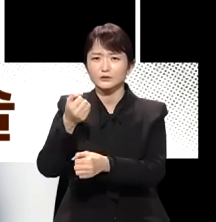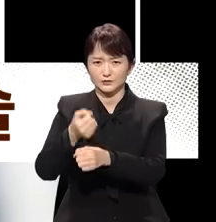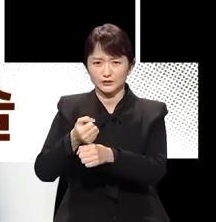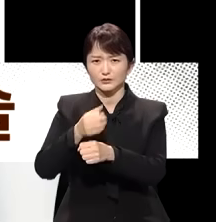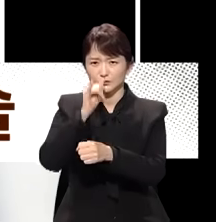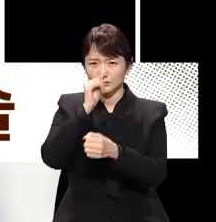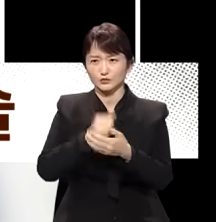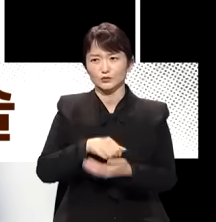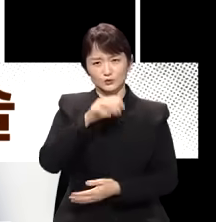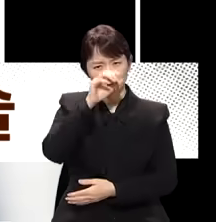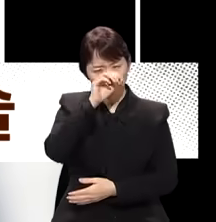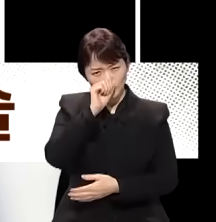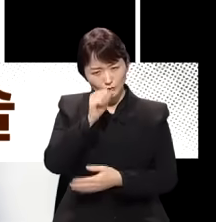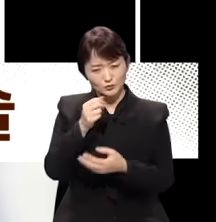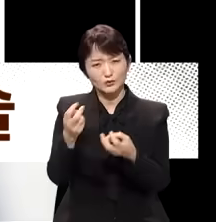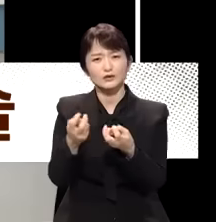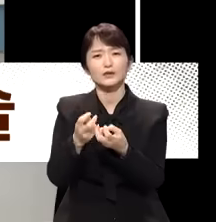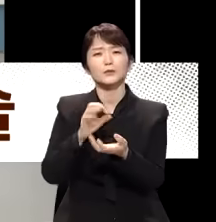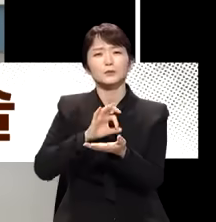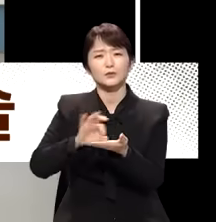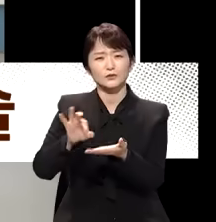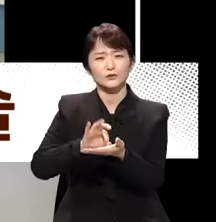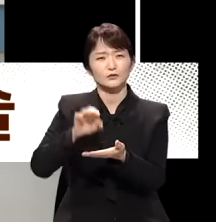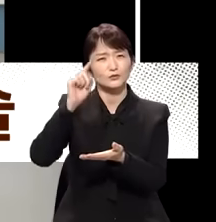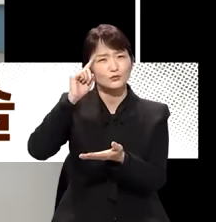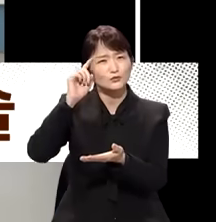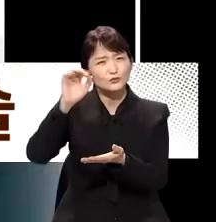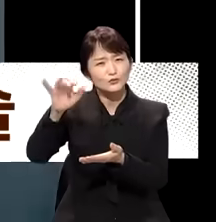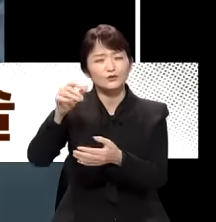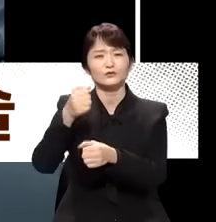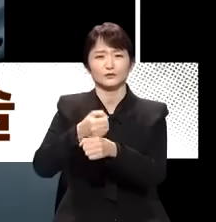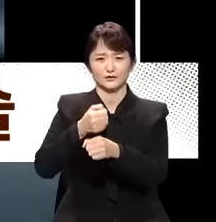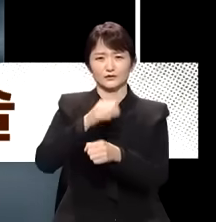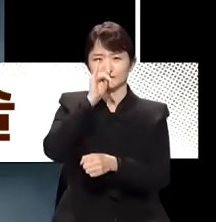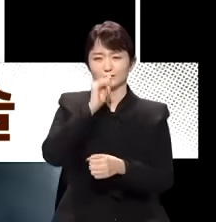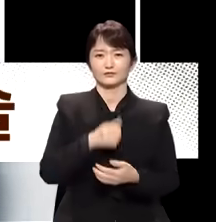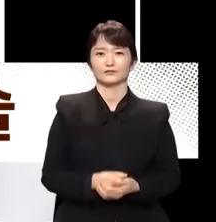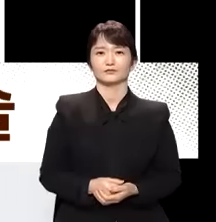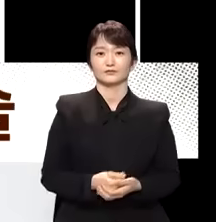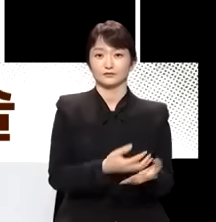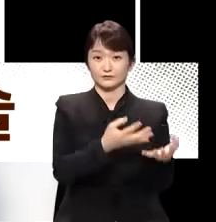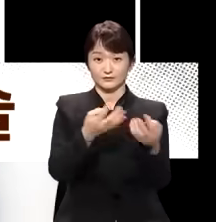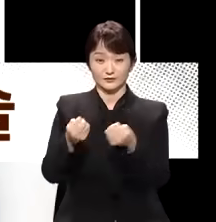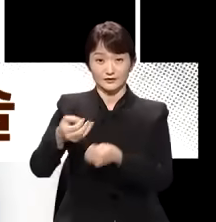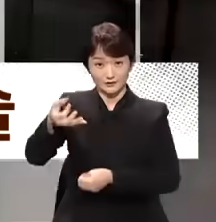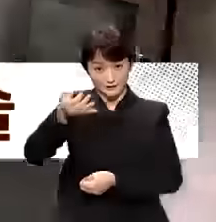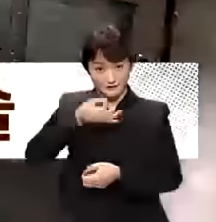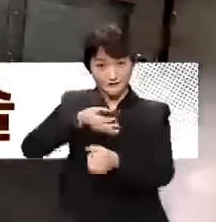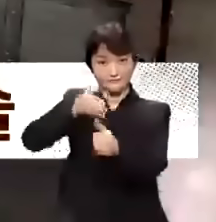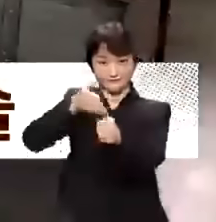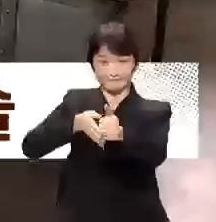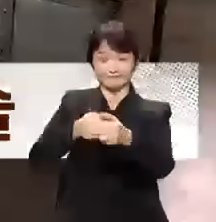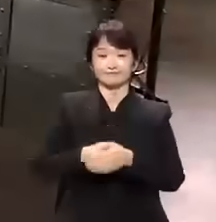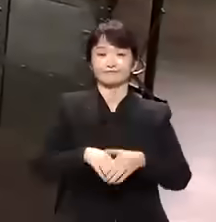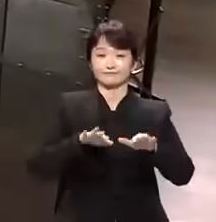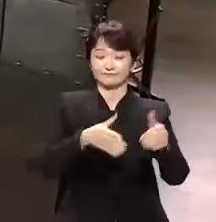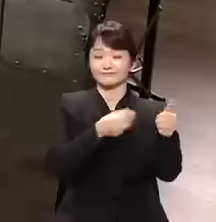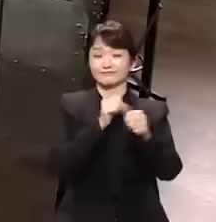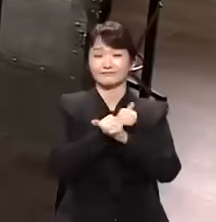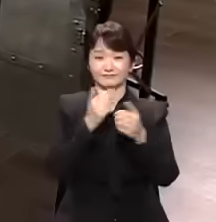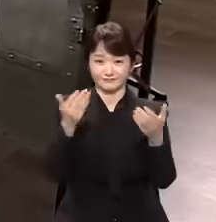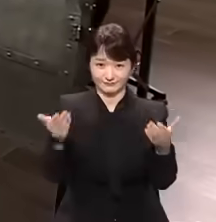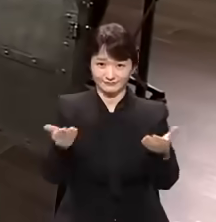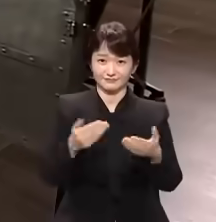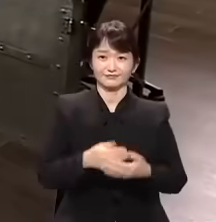저렇게 향수의 개도 만들어 주는 거고 자 많은 시청 부탁드리면서 오늘 출연자